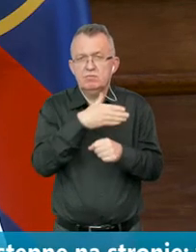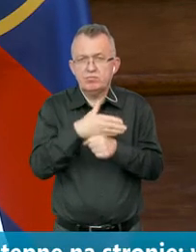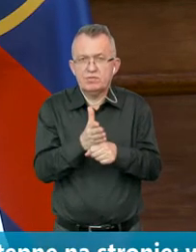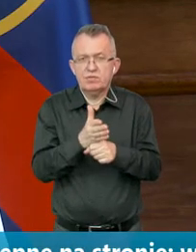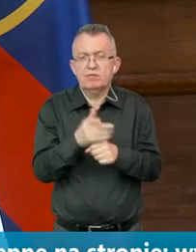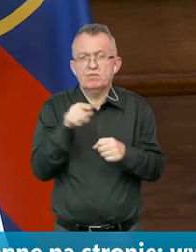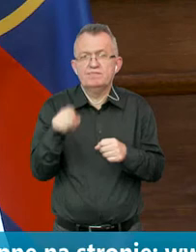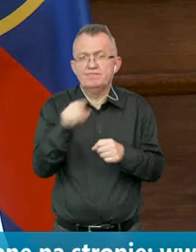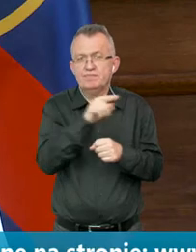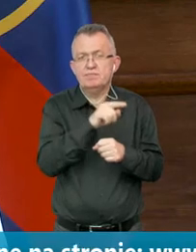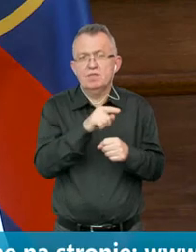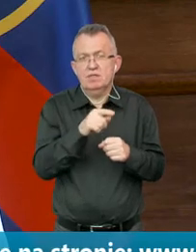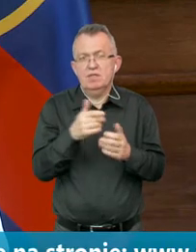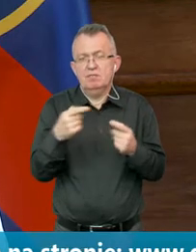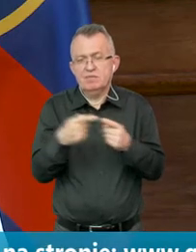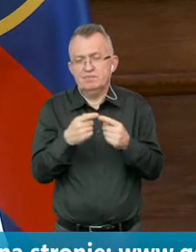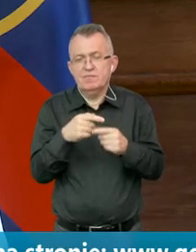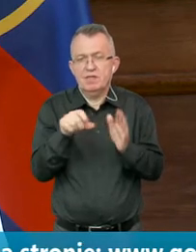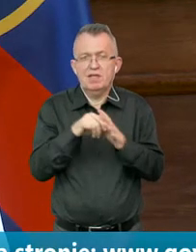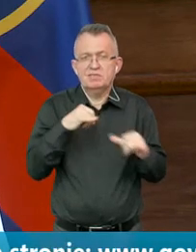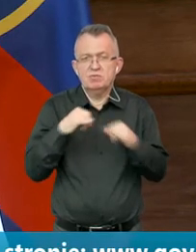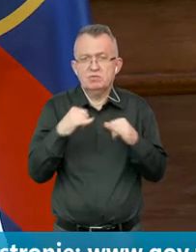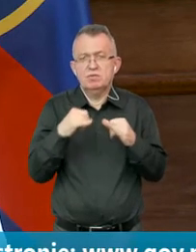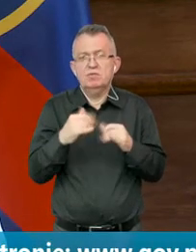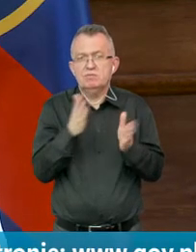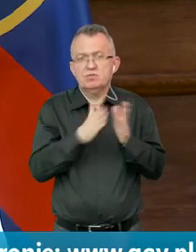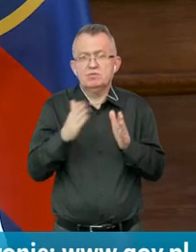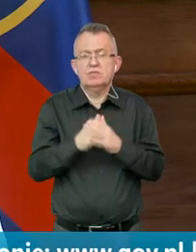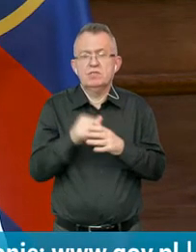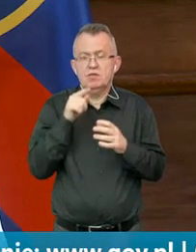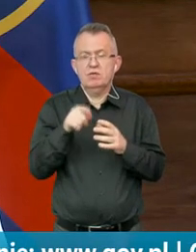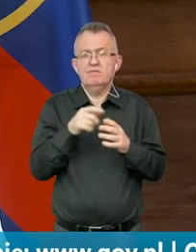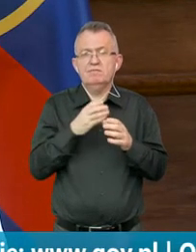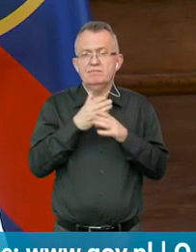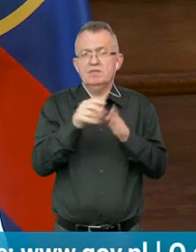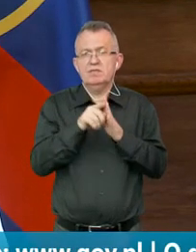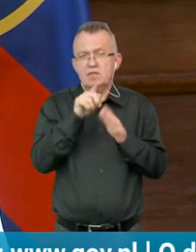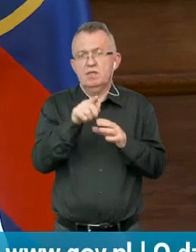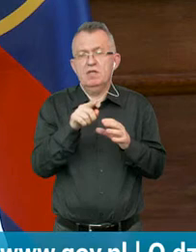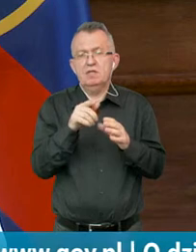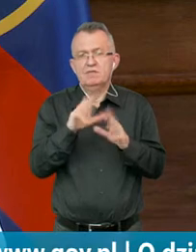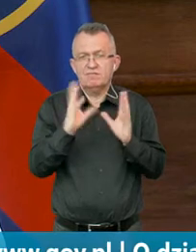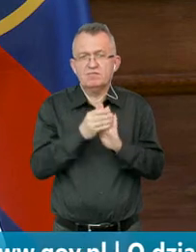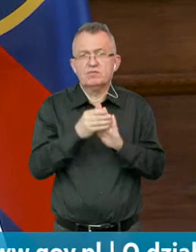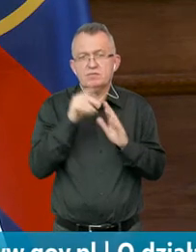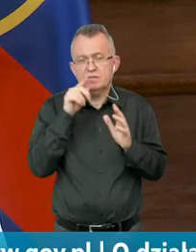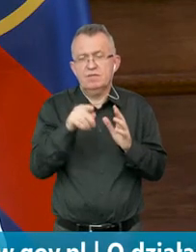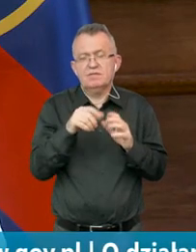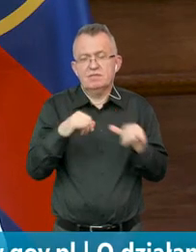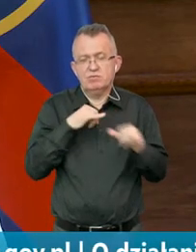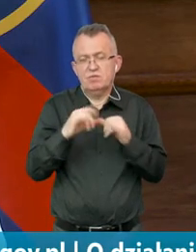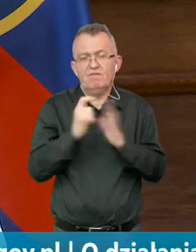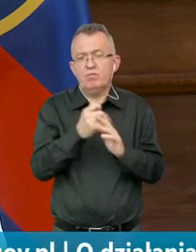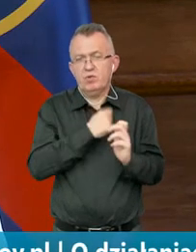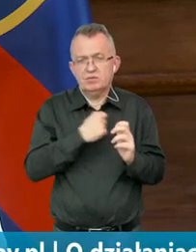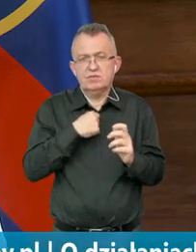pewnych parametrów, pewnego algorytmu, który był dla samorządów przygotowany i to wsparcie dotyczyło w zasadzie wszystkich samorządów w Polsce.